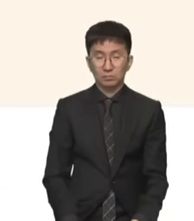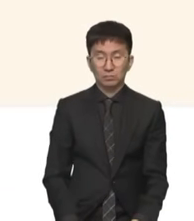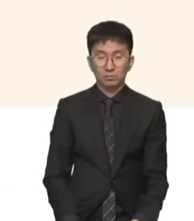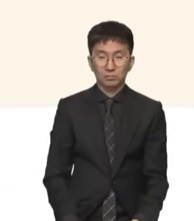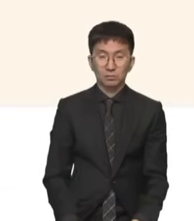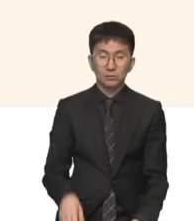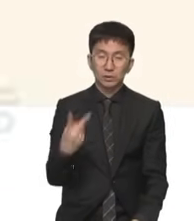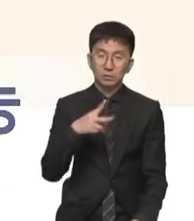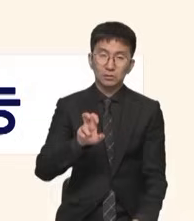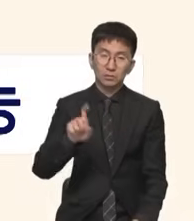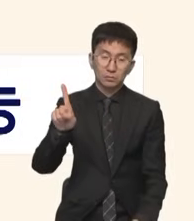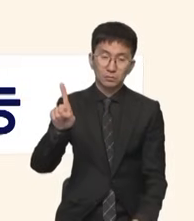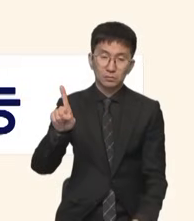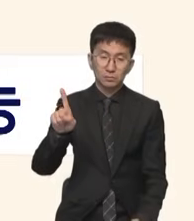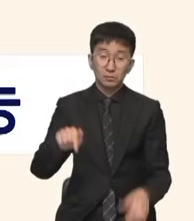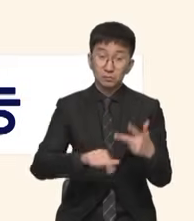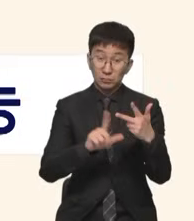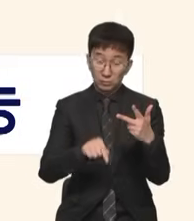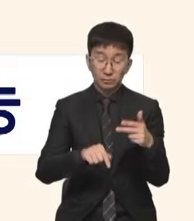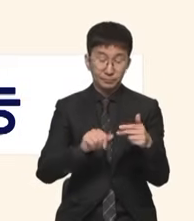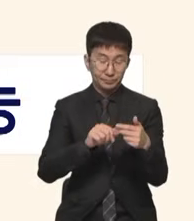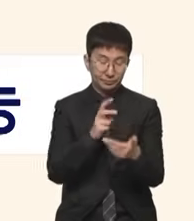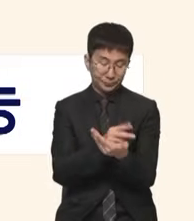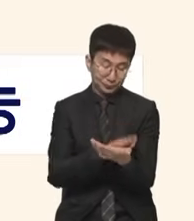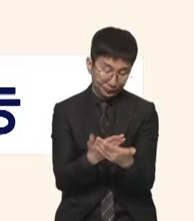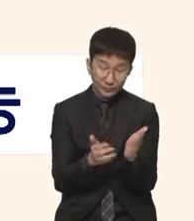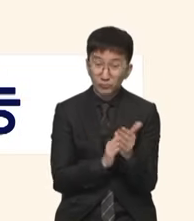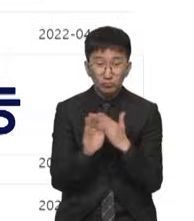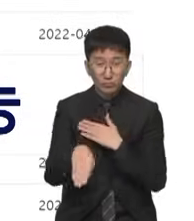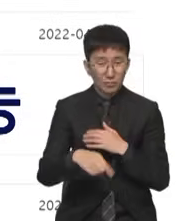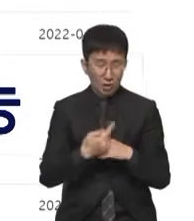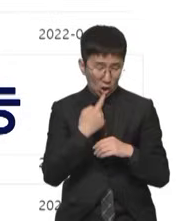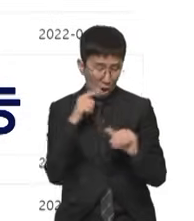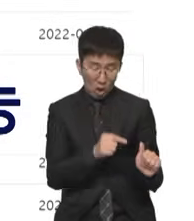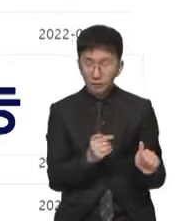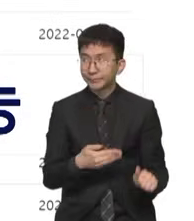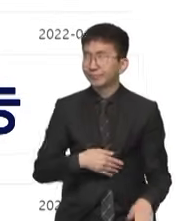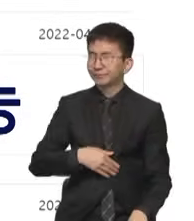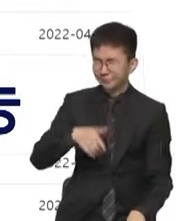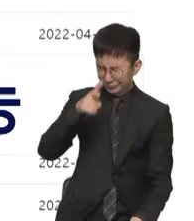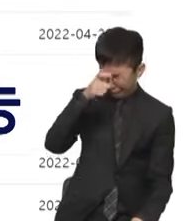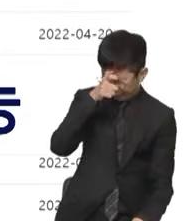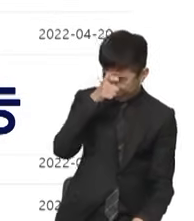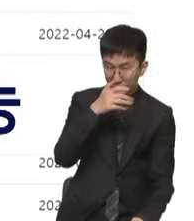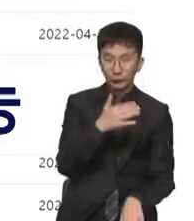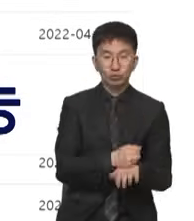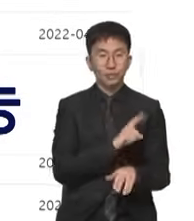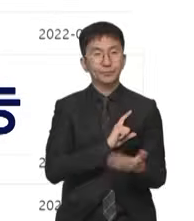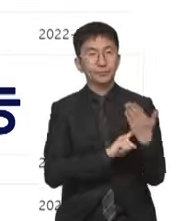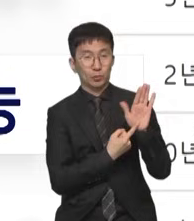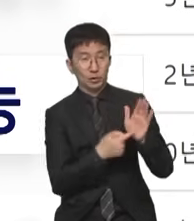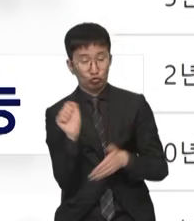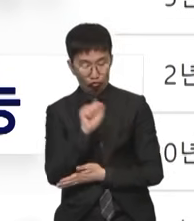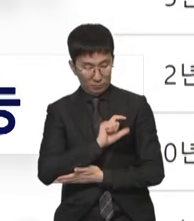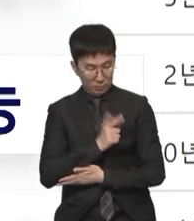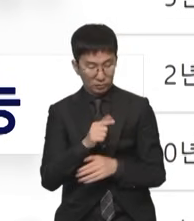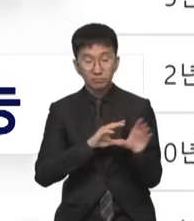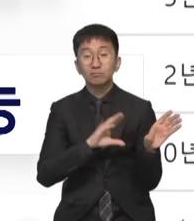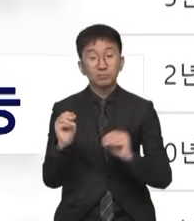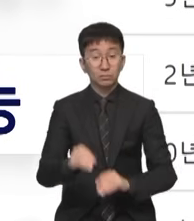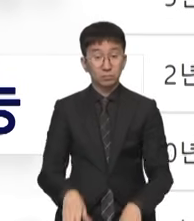법이 개정되면서 감치 명령을 받고도 양육비를 주지 않는 사람에 대해 실명 공개와 운전면허 정지 등의